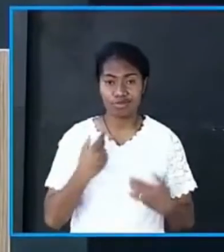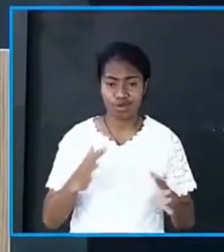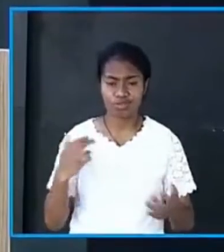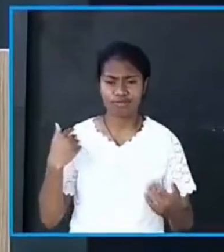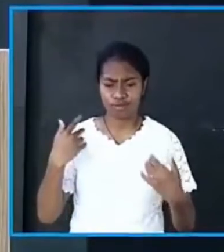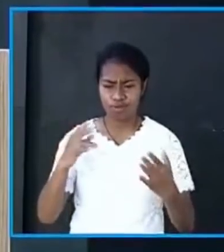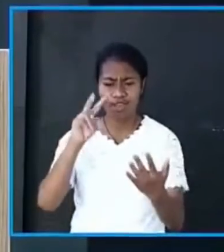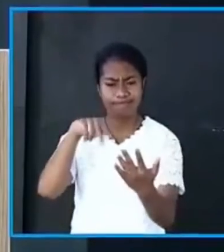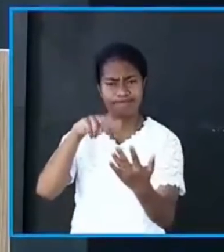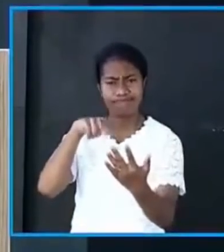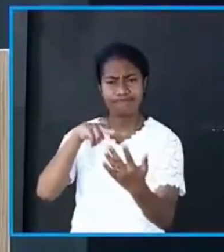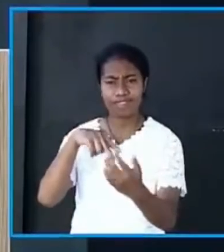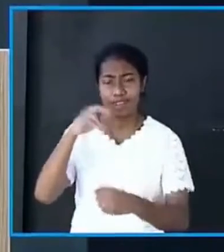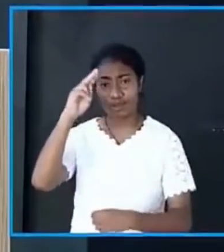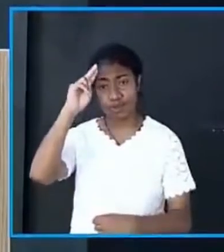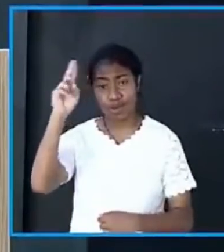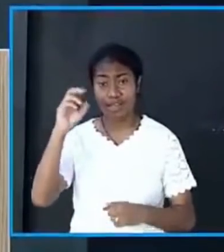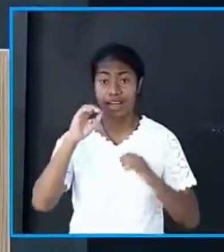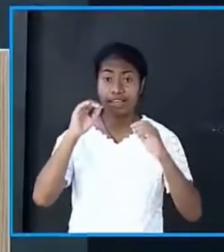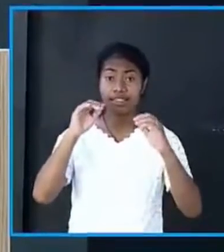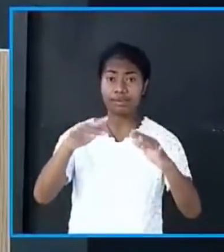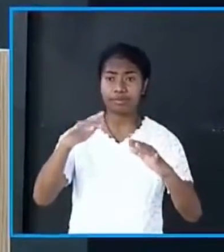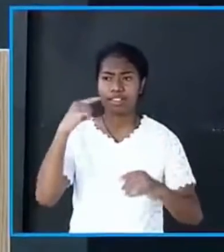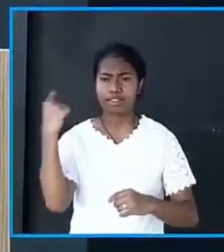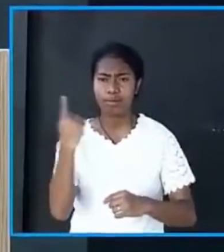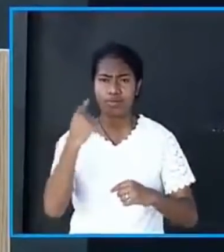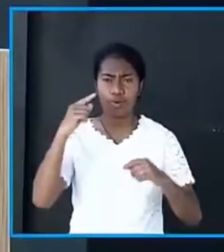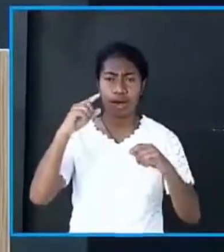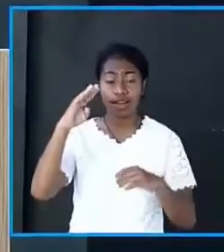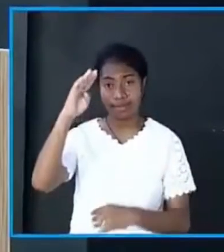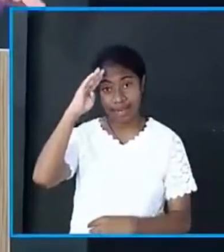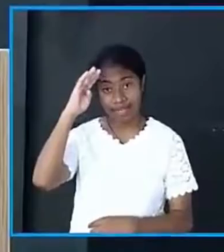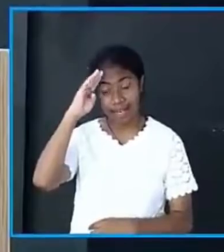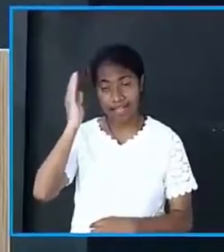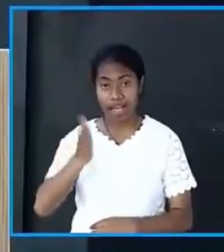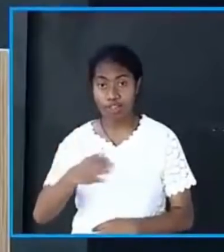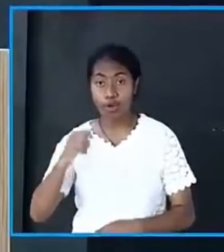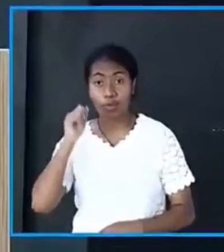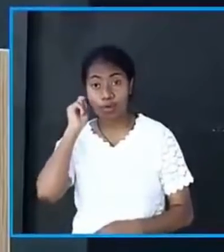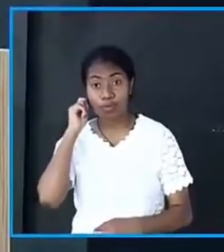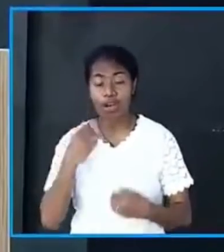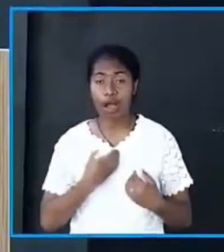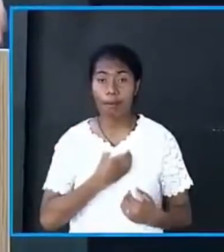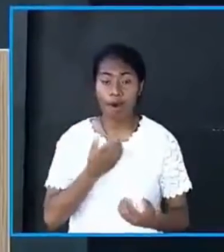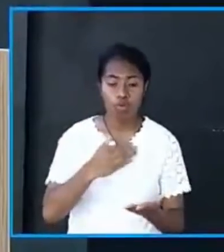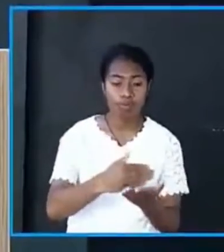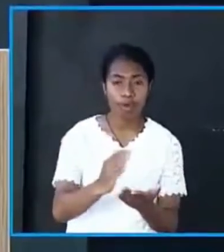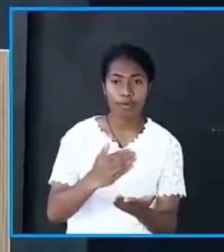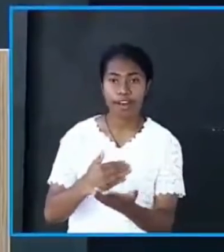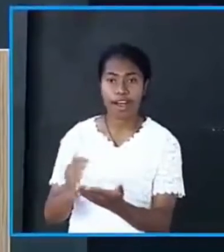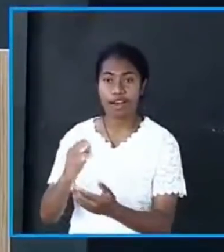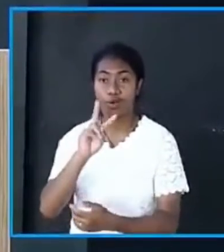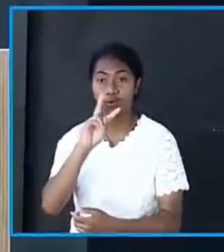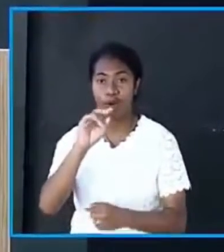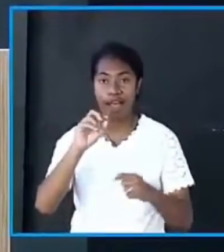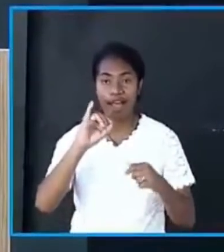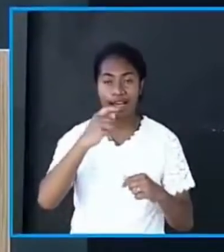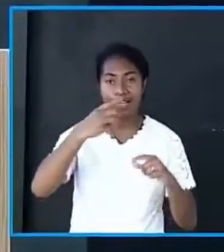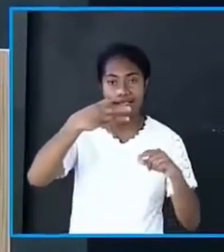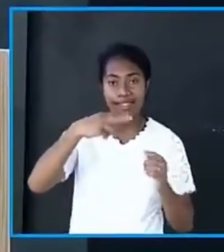melihat begitu Tuhan menciptakan laki-laki dan perempuan dia mau perbedaan antara dua jenis kelamin itu